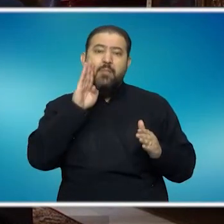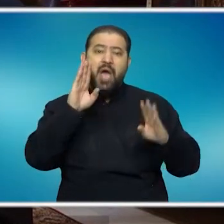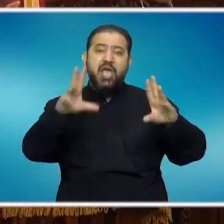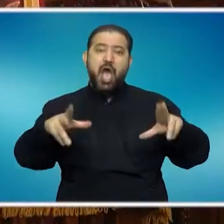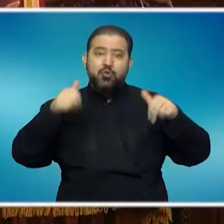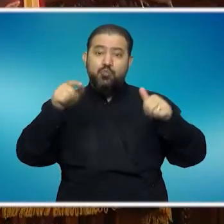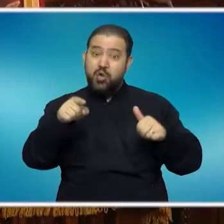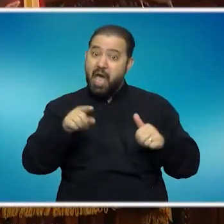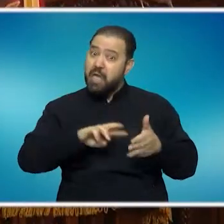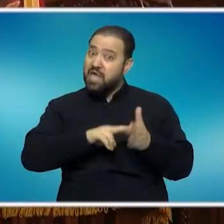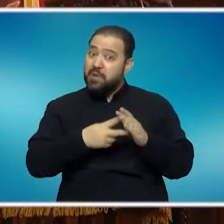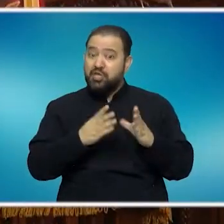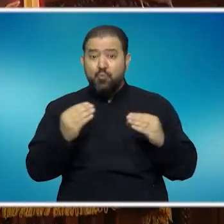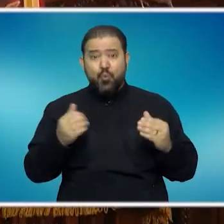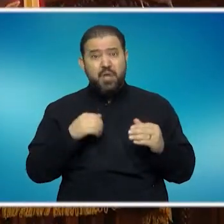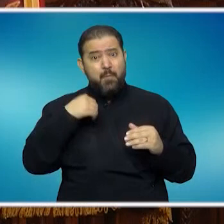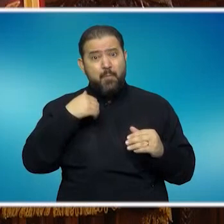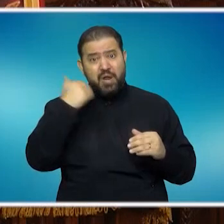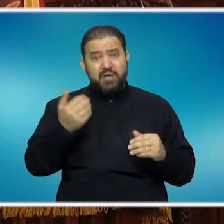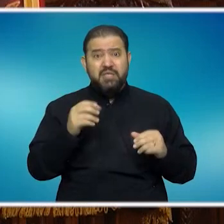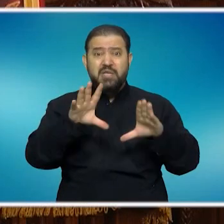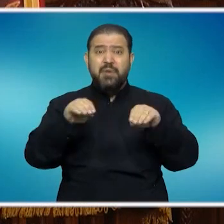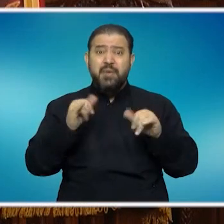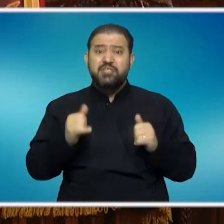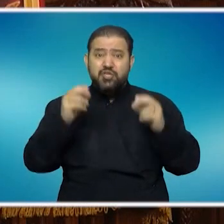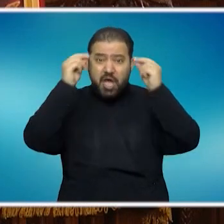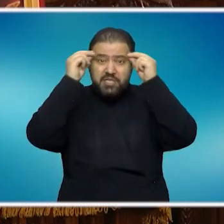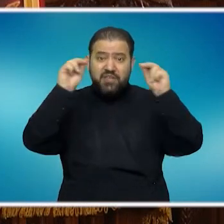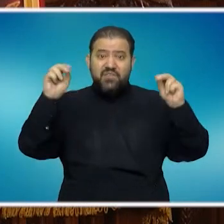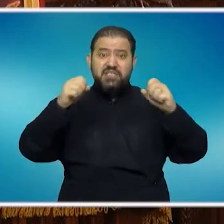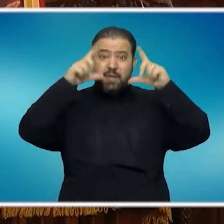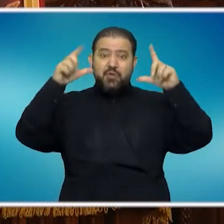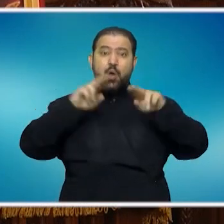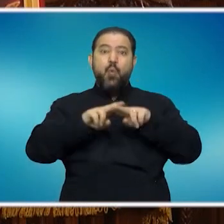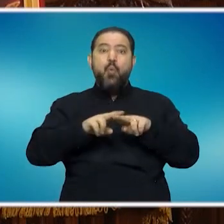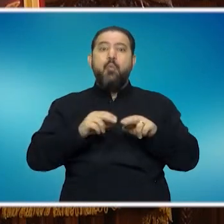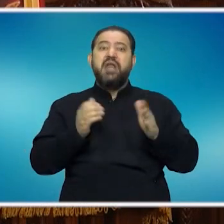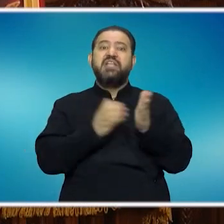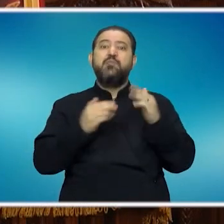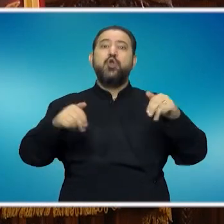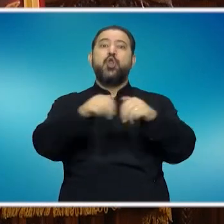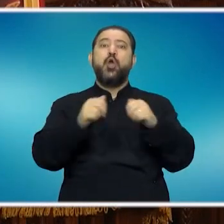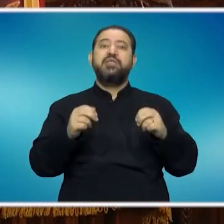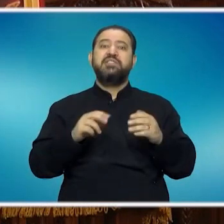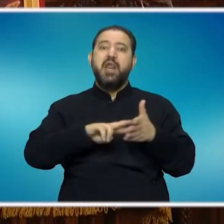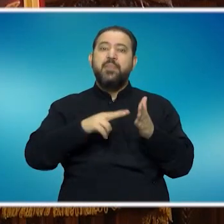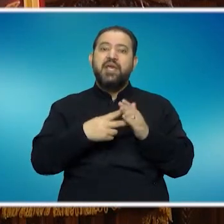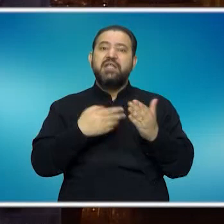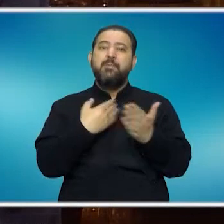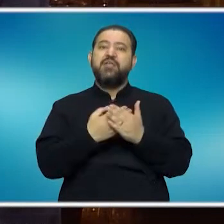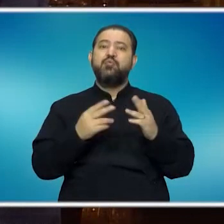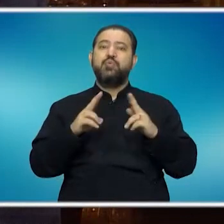Iată, Maica Domnului s-a pregătit mult până să primească această veste minunată. Cum ar trebui și noi să ne pregătim de această întâlnire cu